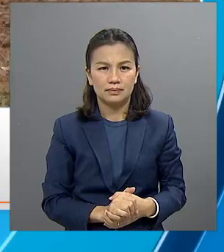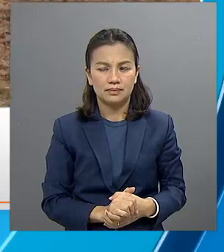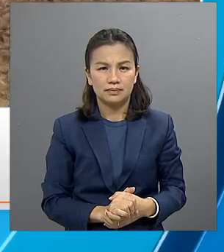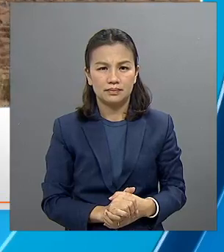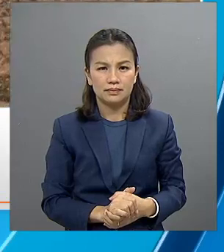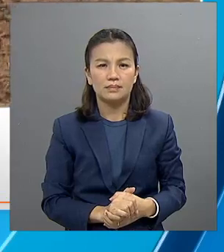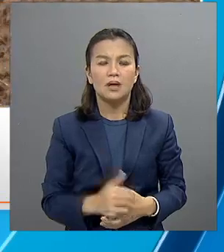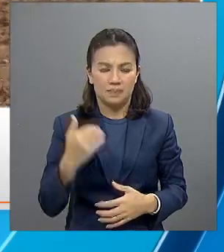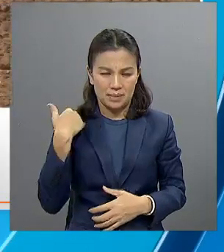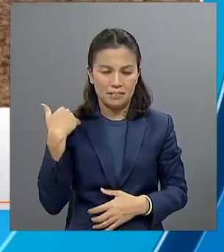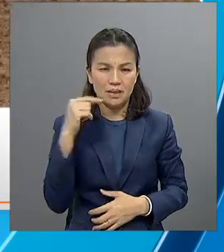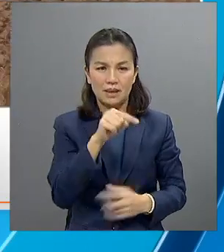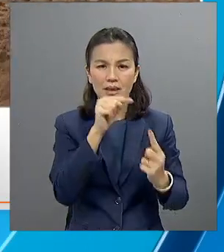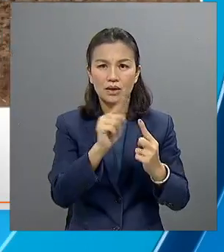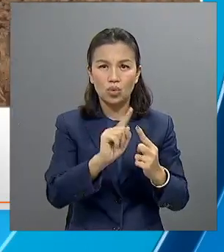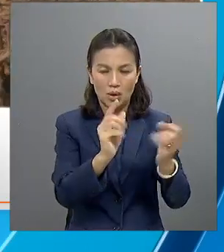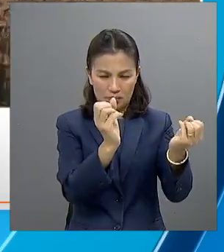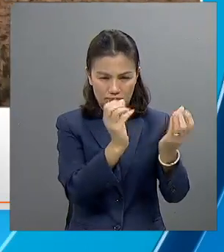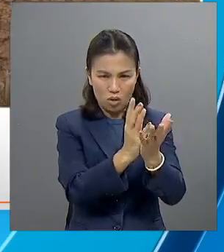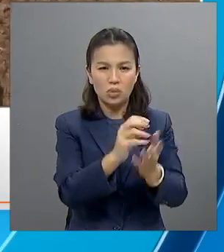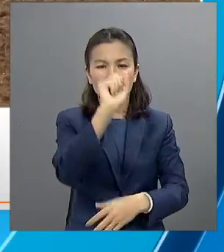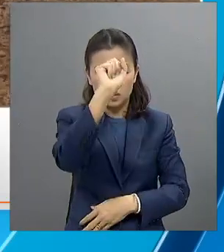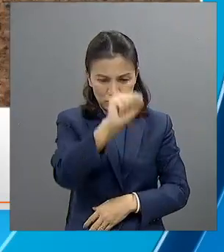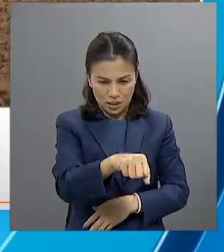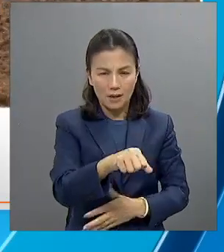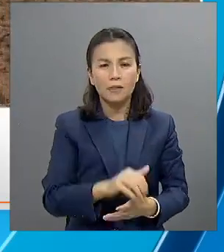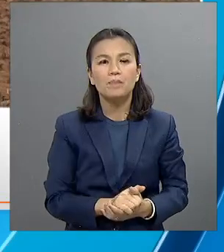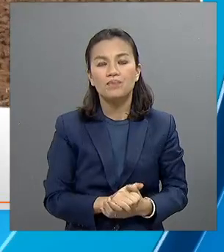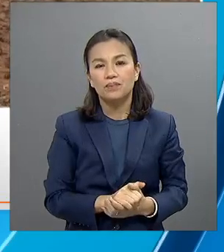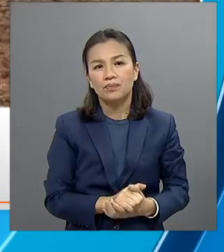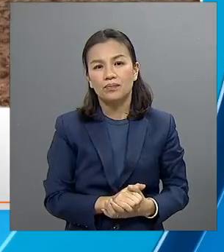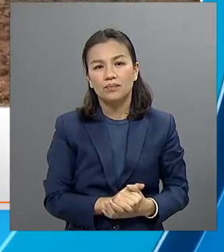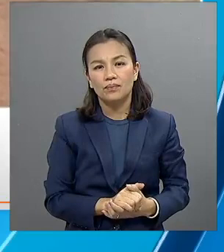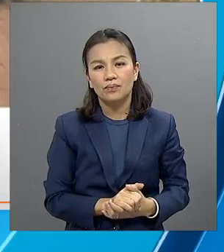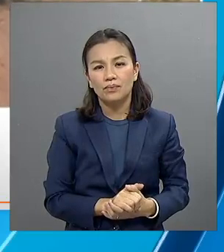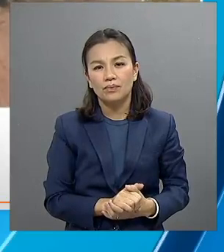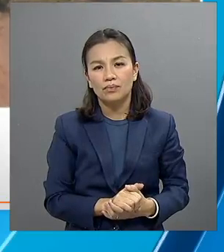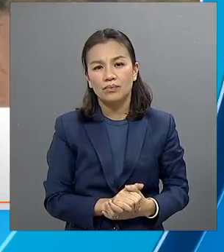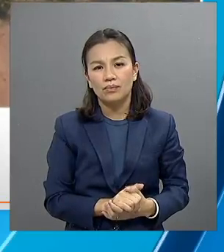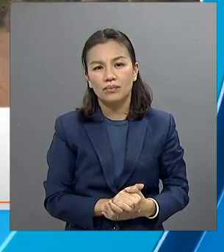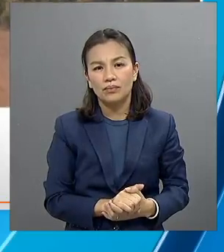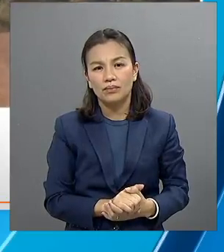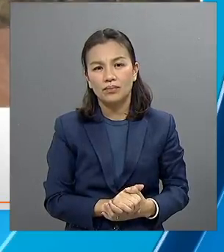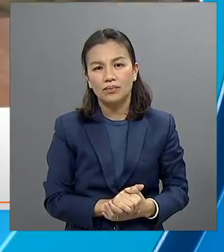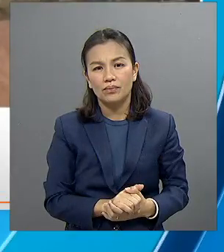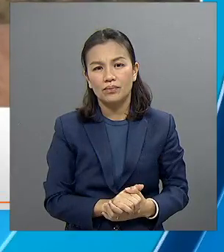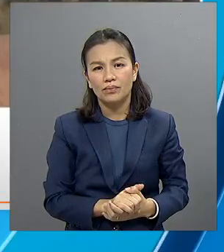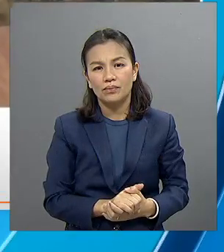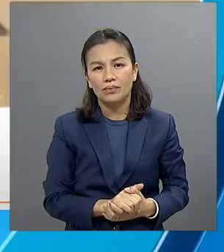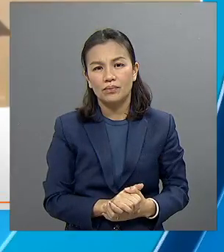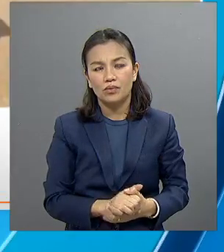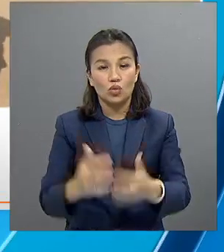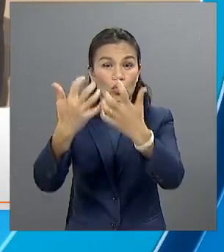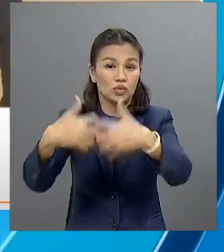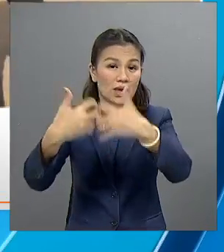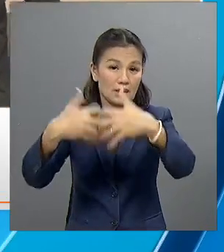ครับมีส่วนในที่ได้รับความเดือดร้อนจริงๆนะครับเพราะฉะนั้นก็เลยก็เลย ทางอุตสาหกรรมจังหวัดนะครับทีม